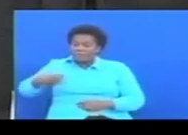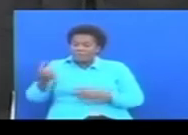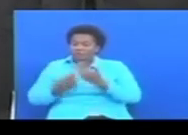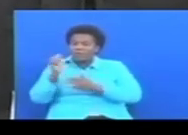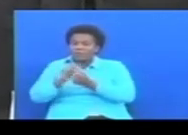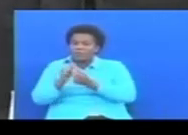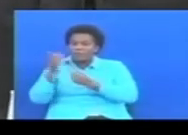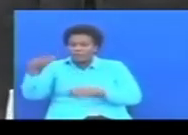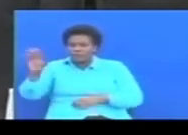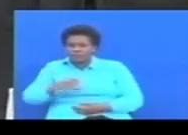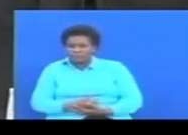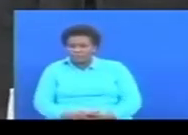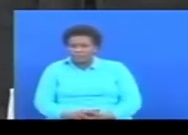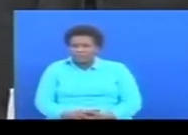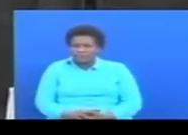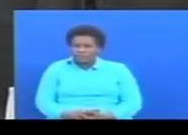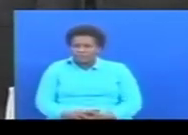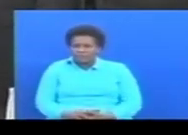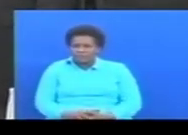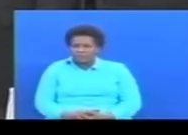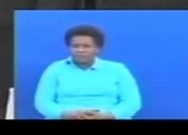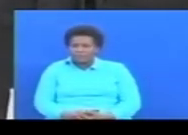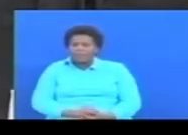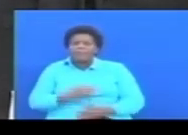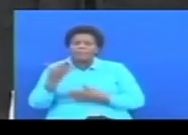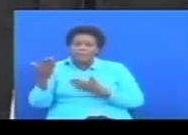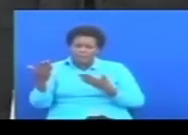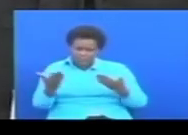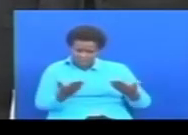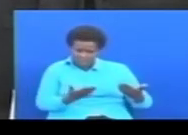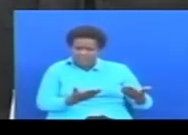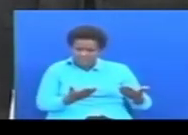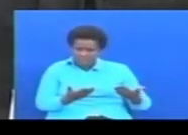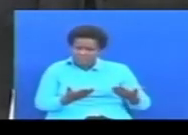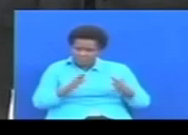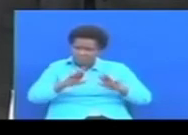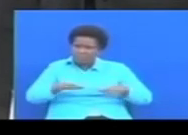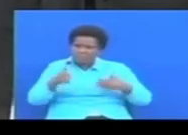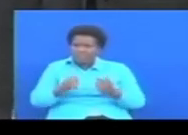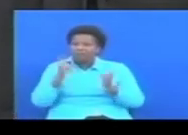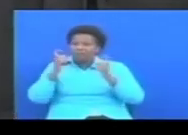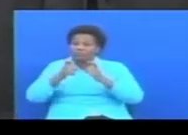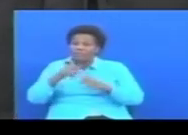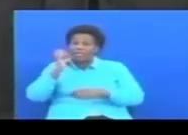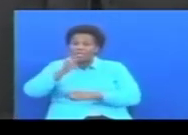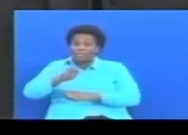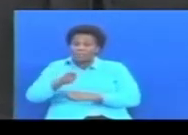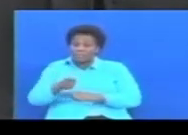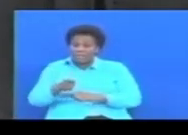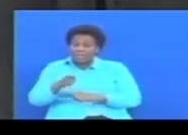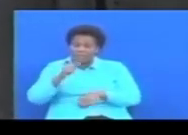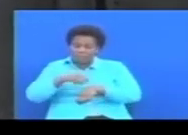Karibuni sana sana sana bungeni, na Mheshimiwa Spika ataona muda si mrefu kuanzia sasa.